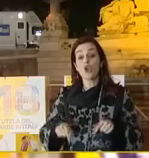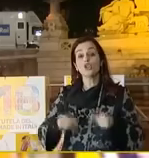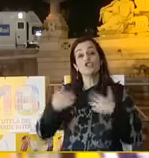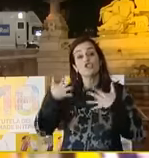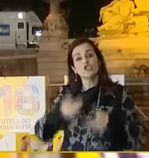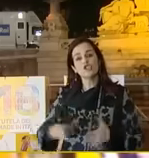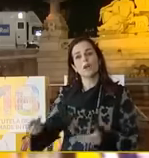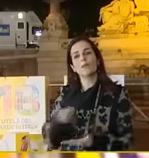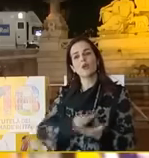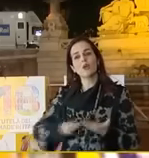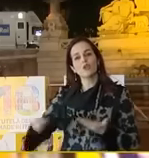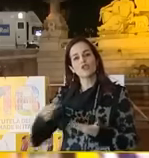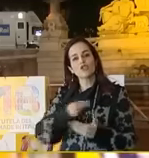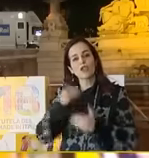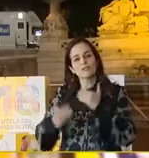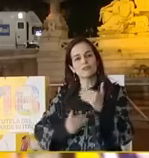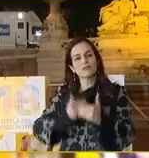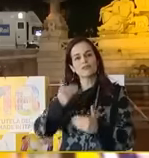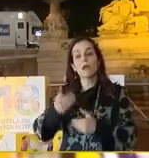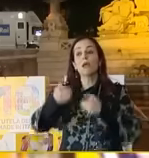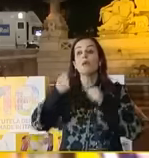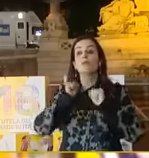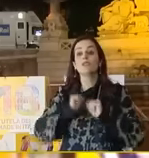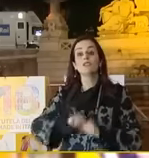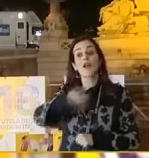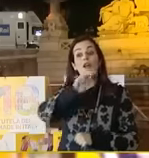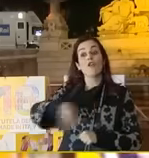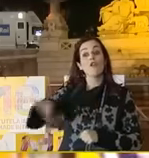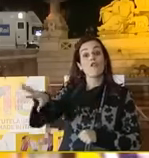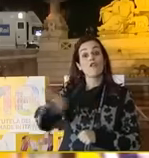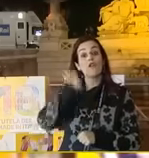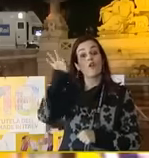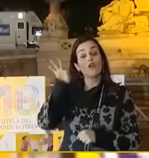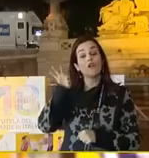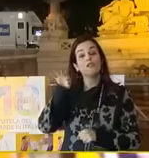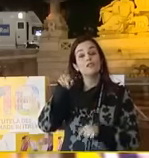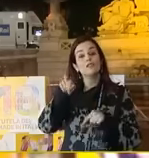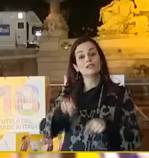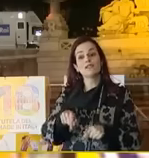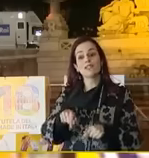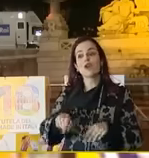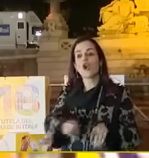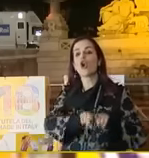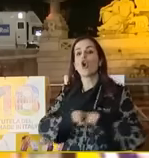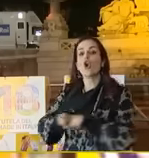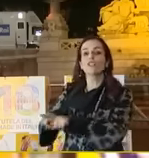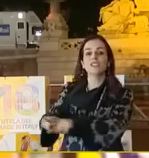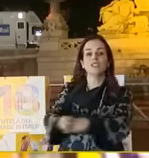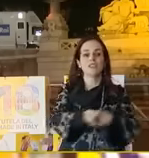possibilità di votare tramite la blockchain per una certificazione condivisa del voto,